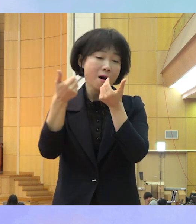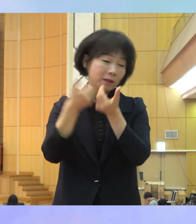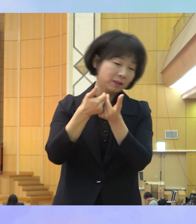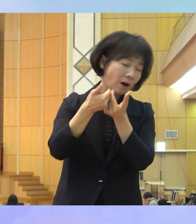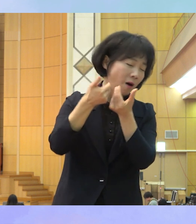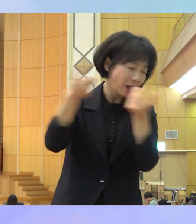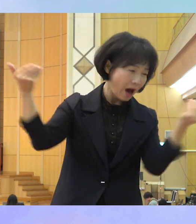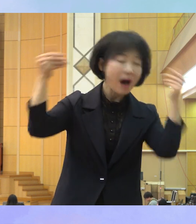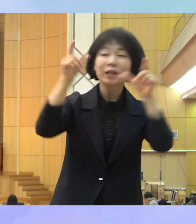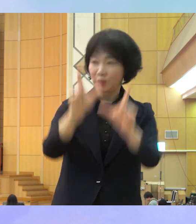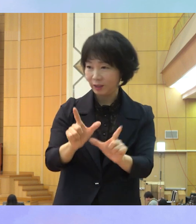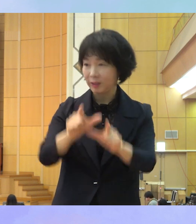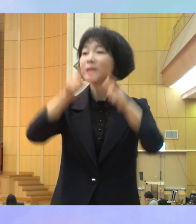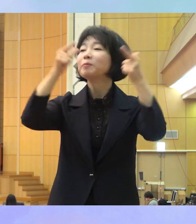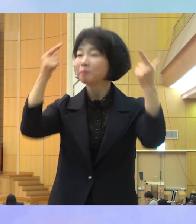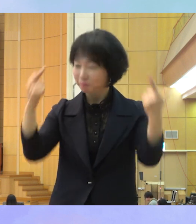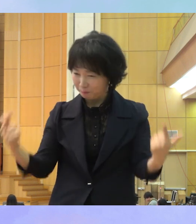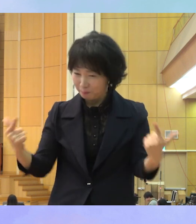속에서